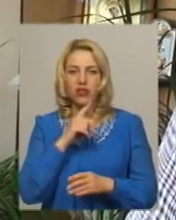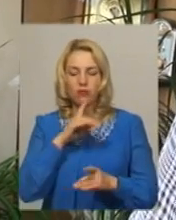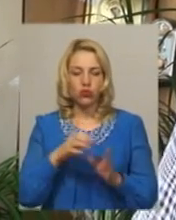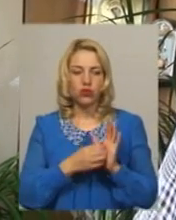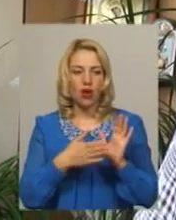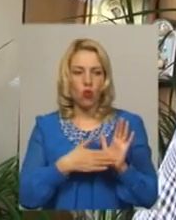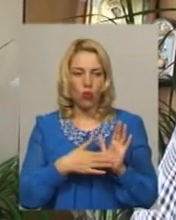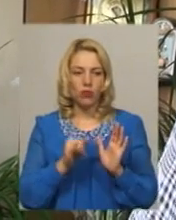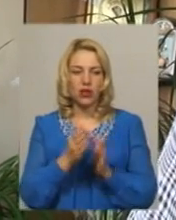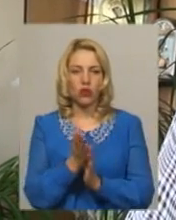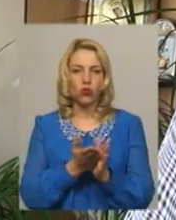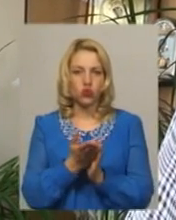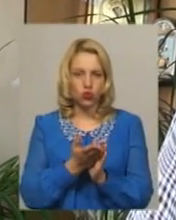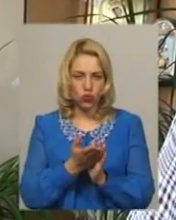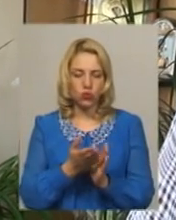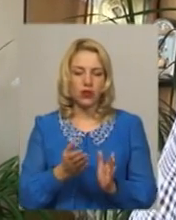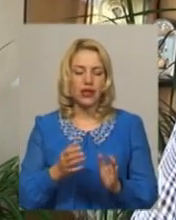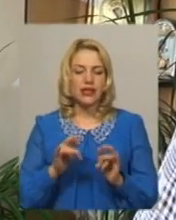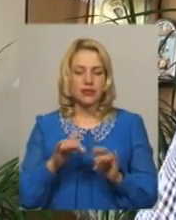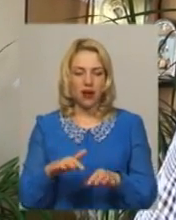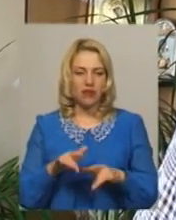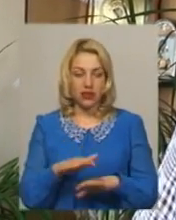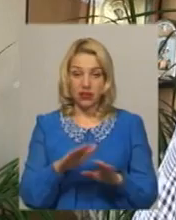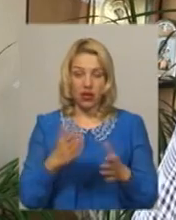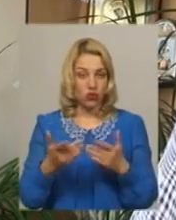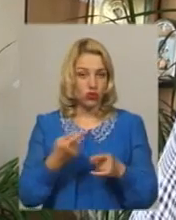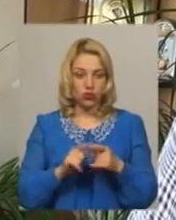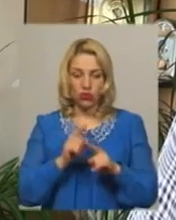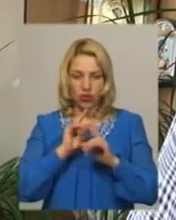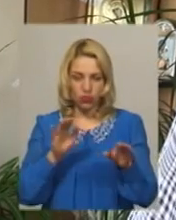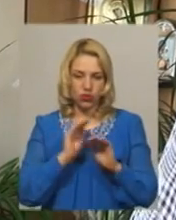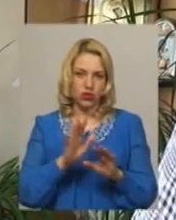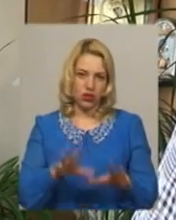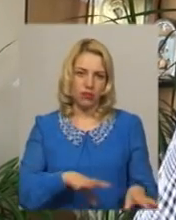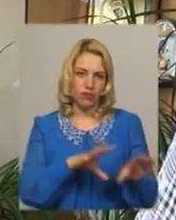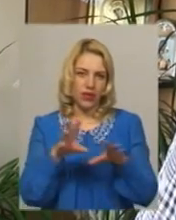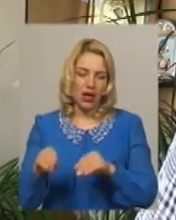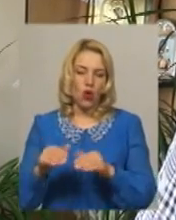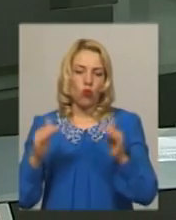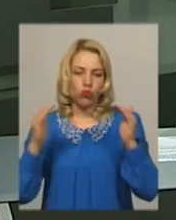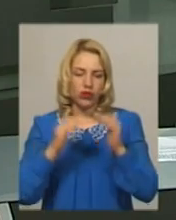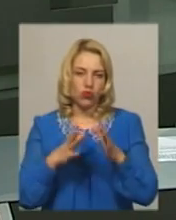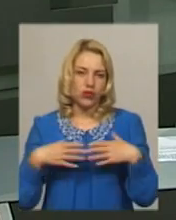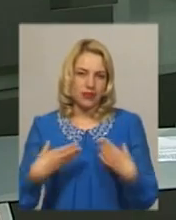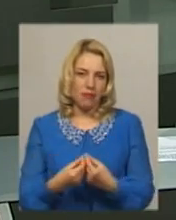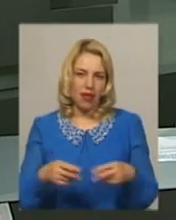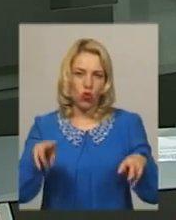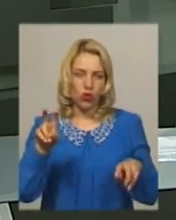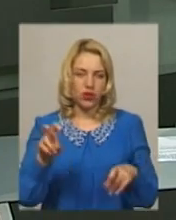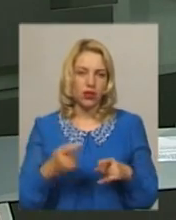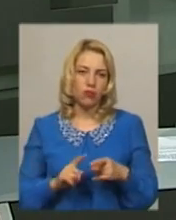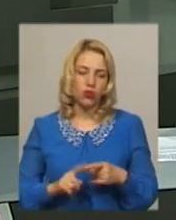обліку у службах у справах дітей. Якщо цього не відбудеться, діти будуть поміщені в будинок сімейного типу.